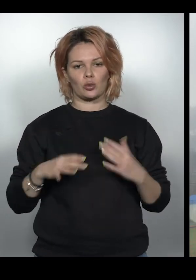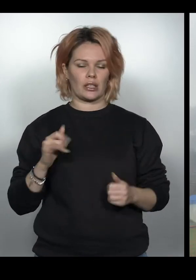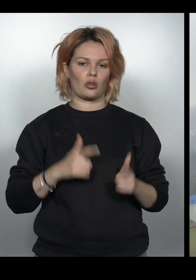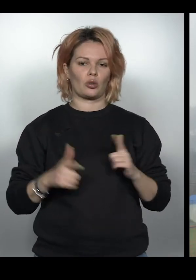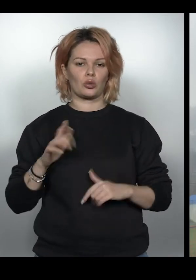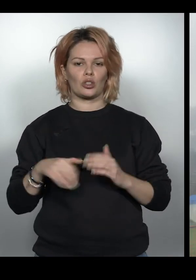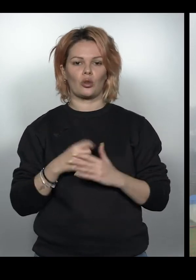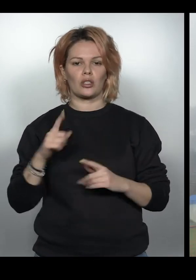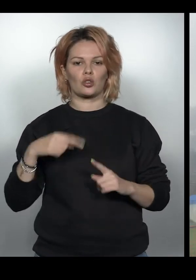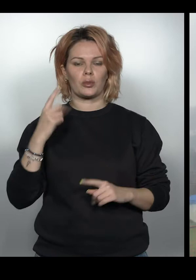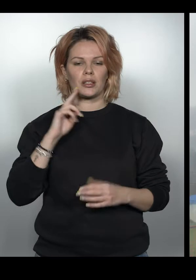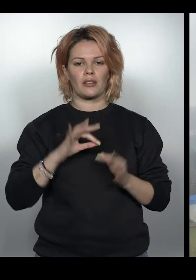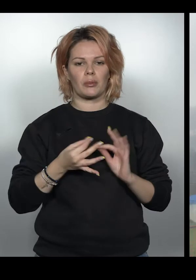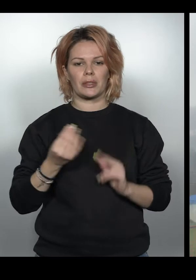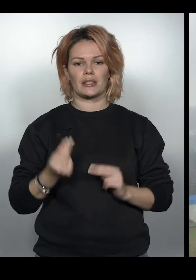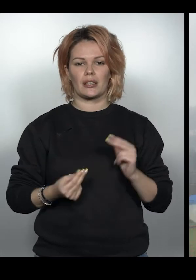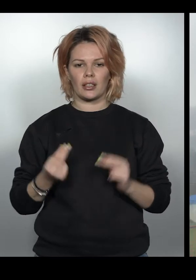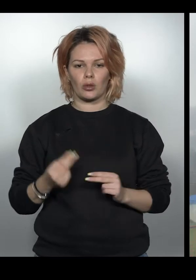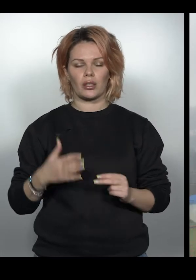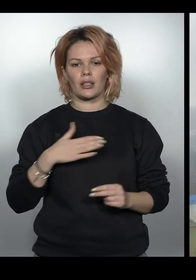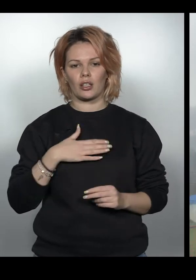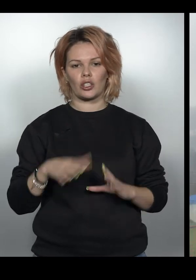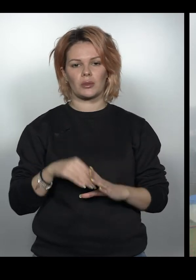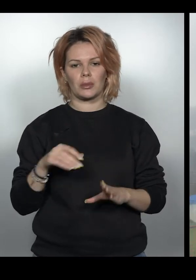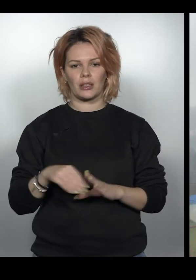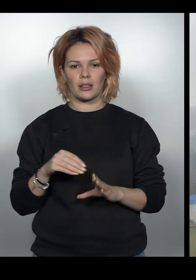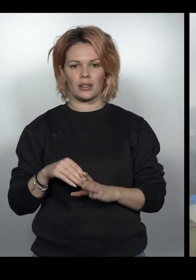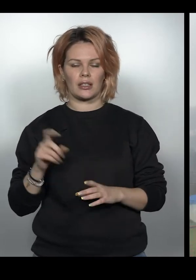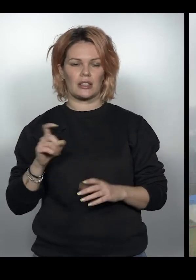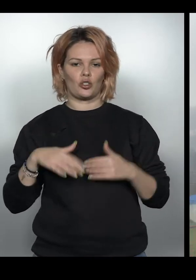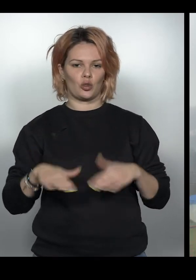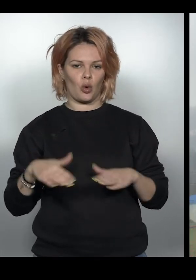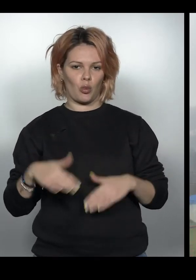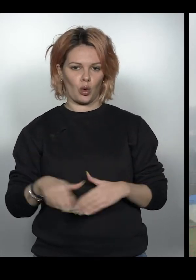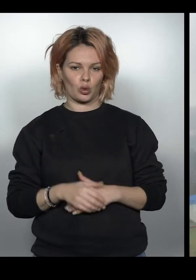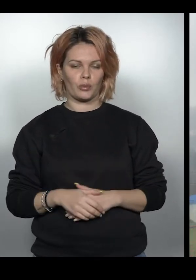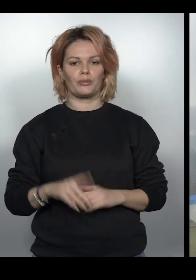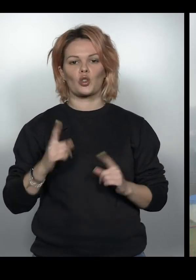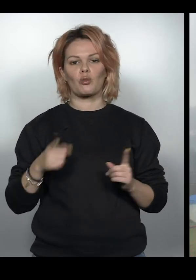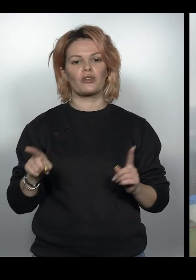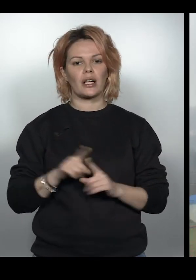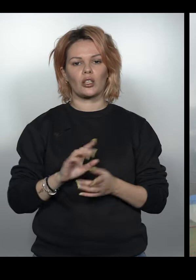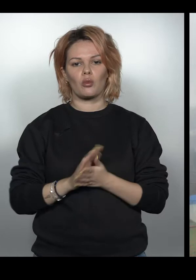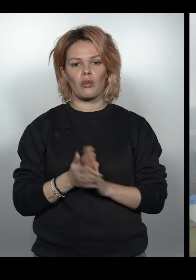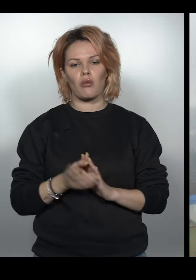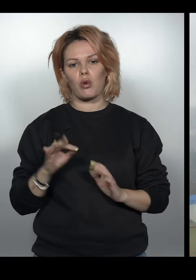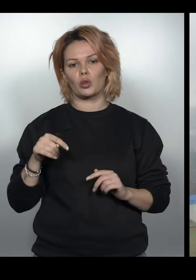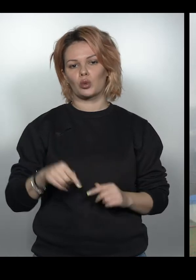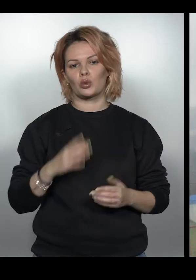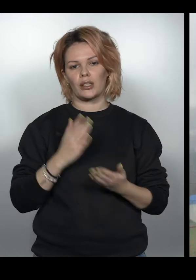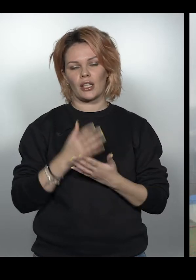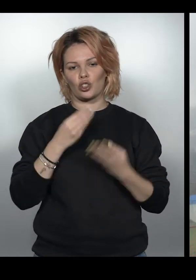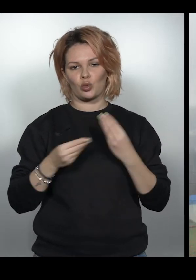і готуються до наступних дефлімпійських ігор наша збірна зі сноубордингу. Чому в таких умовах? Бо тут